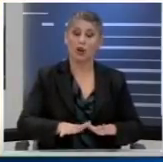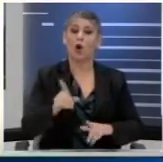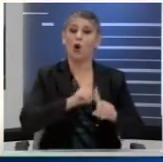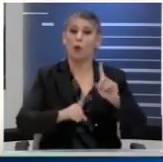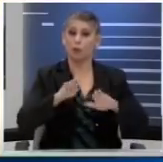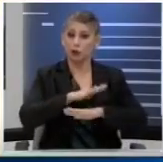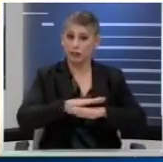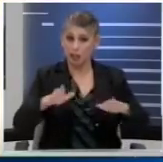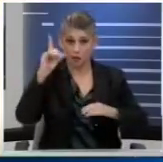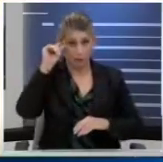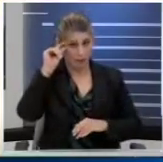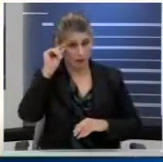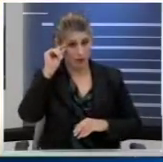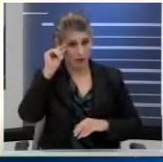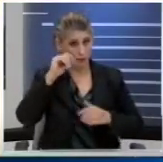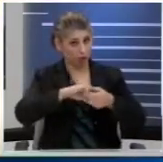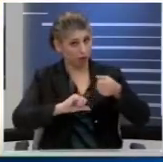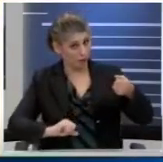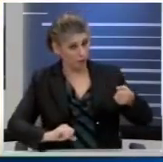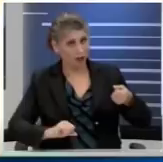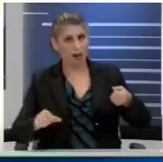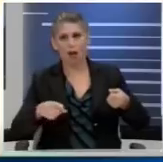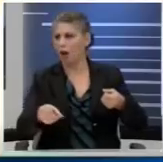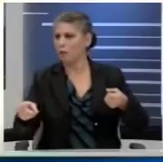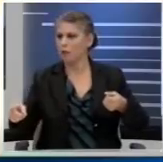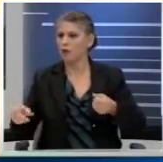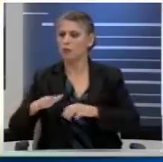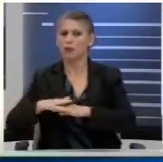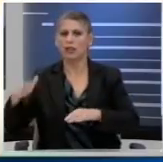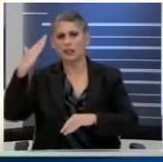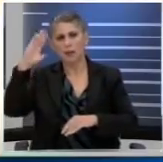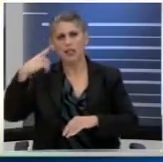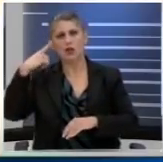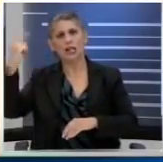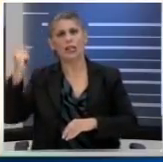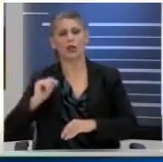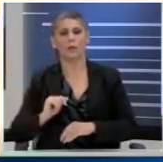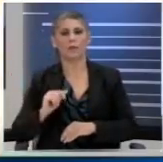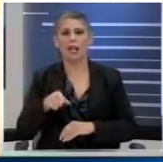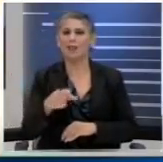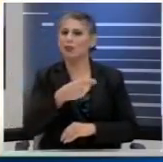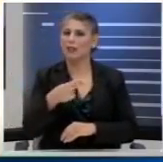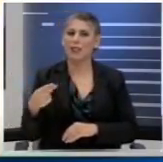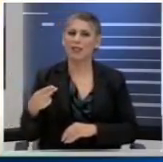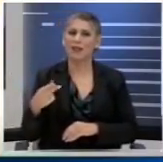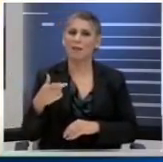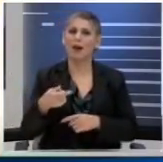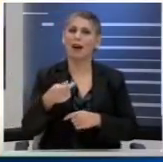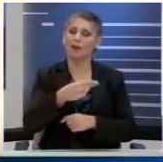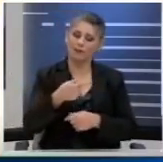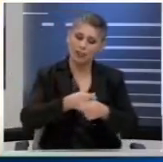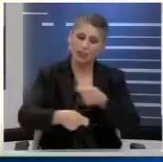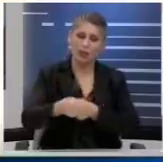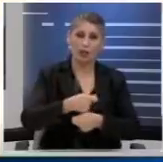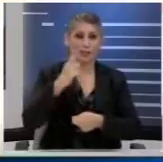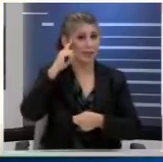των πανεπιστημίων με πανεπιστημιακούς τίτλους σπουδών από τους απόφοιτους του γυμνασίου και του λυκείου. Αλλά αυτό είναι ένα ζήτημα που αφορά την αγορά.